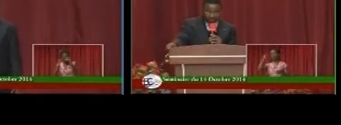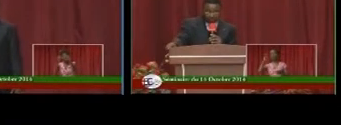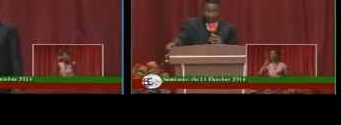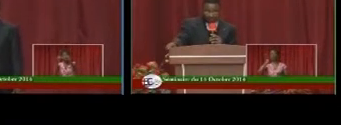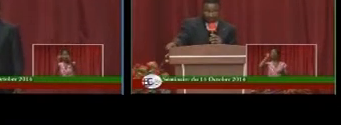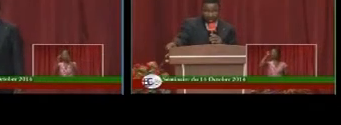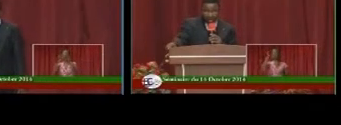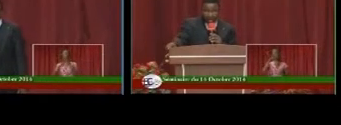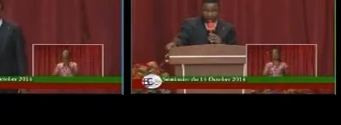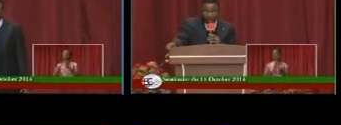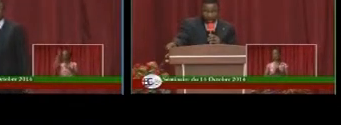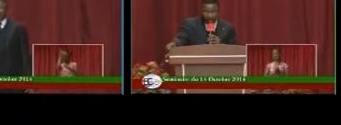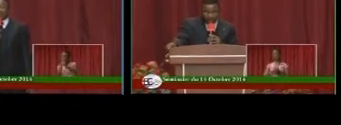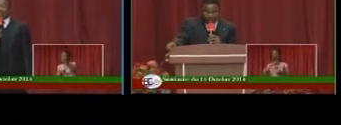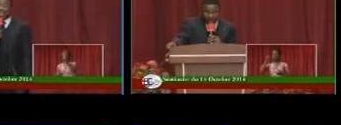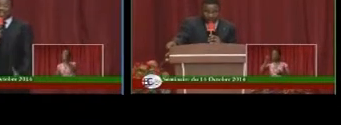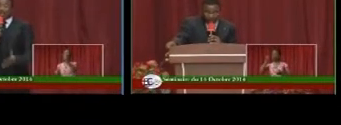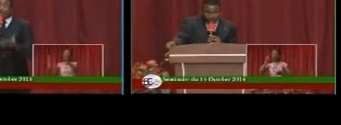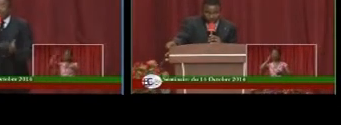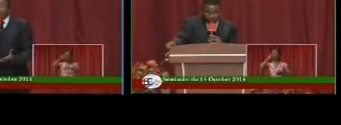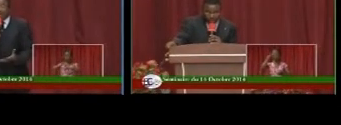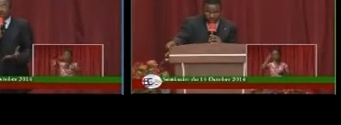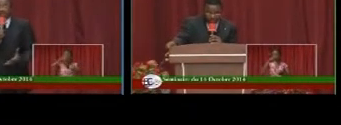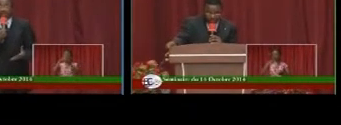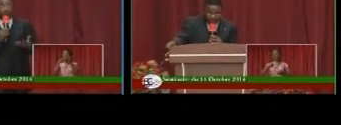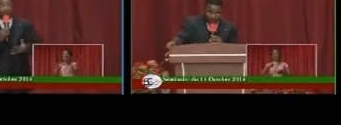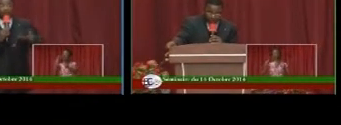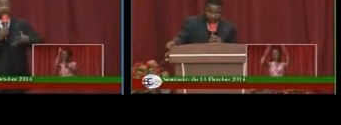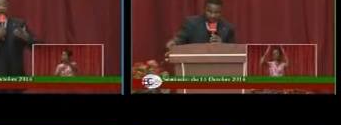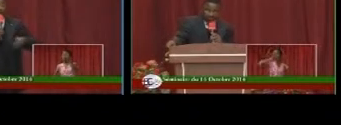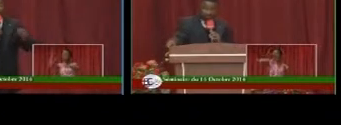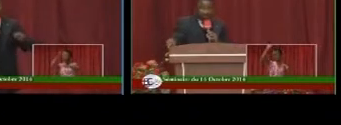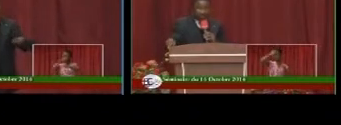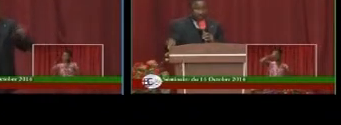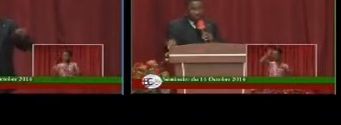vomirai. Allez. Car le lendemain aura soin de lui-même.